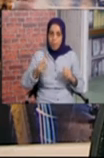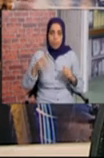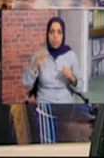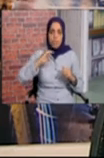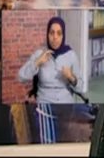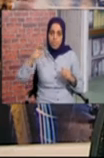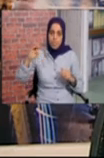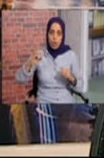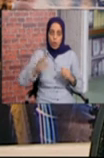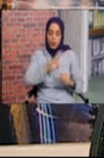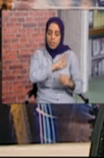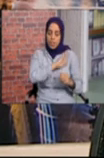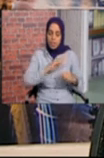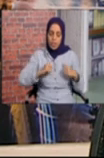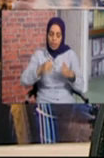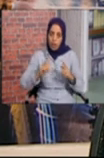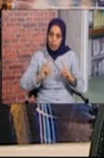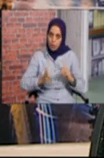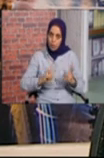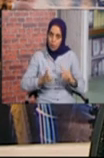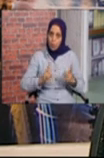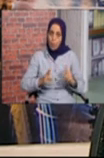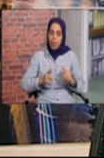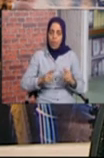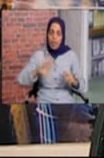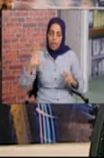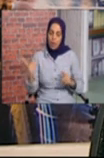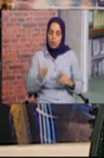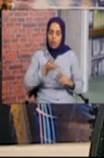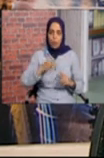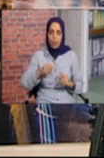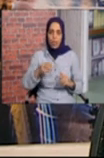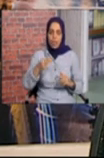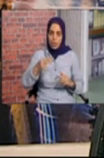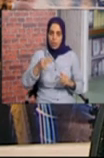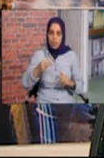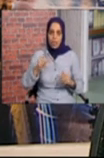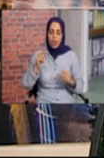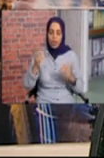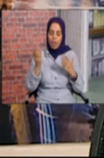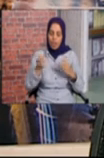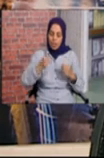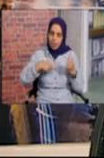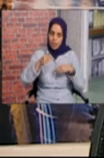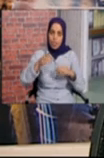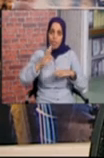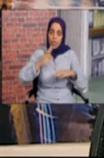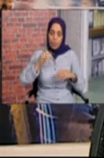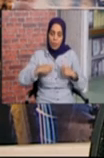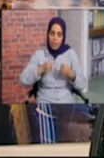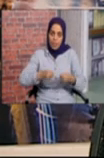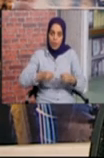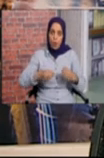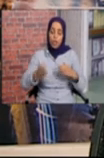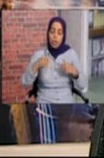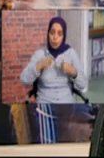واقتصادي وعسكري داخل أوروبا وحتى على مستوى مجموعة الـ20 الاقتصادية. الرئيس كان حريص على تلبية الدعوة